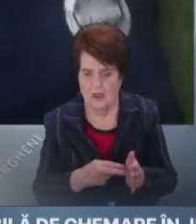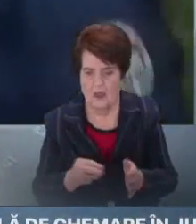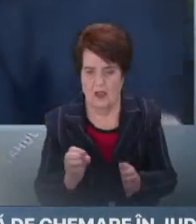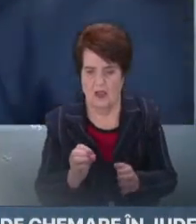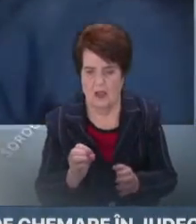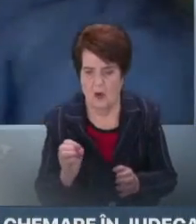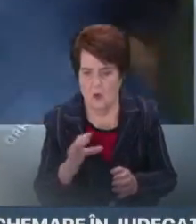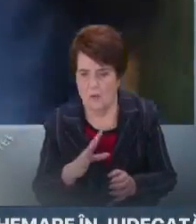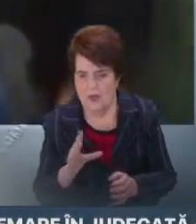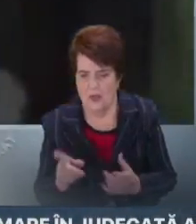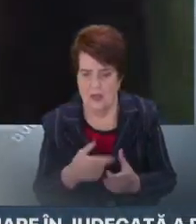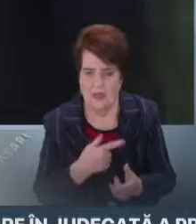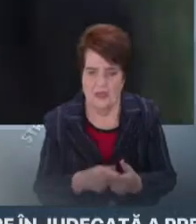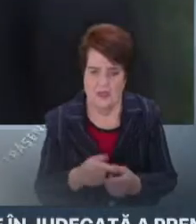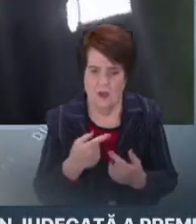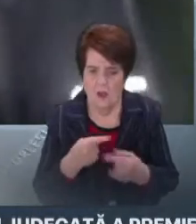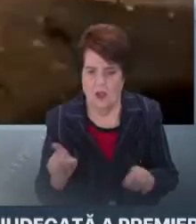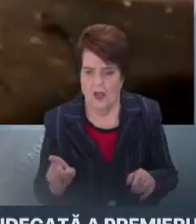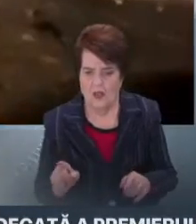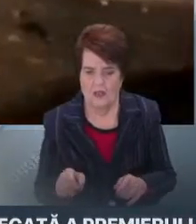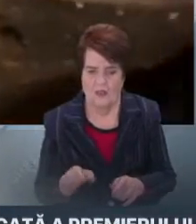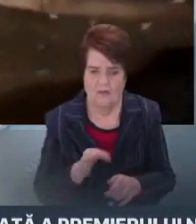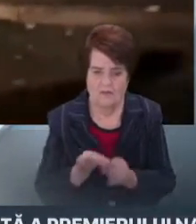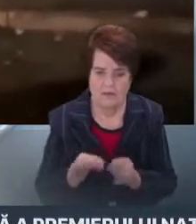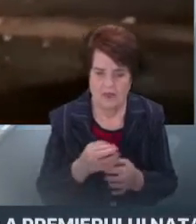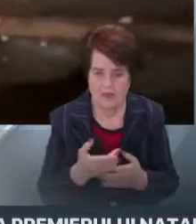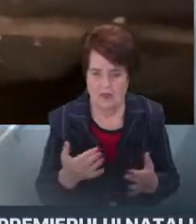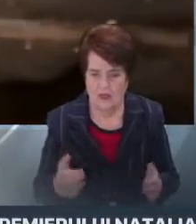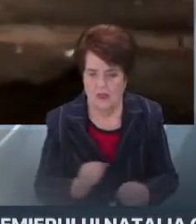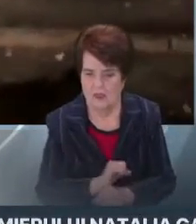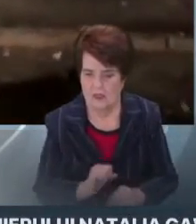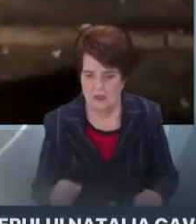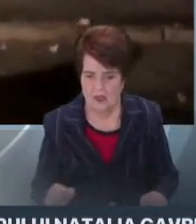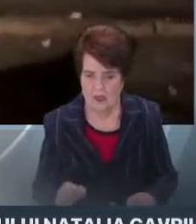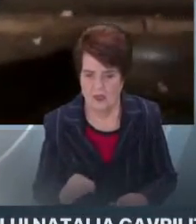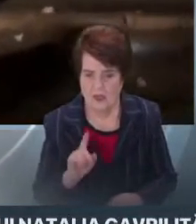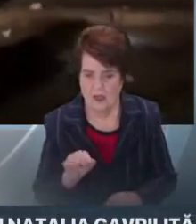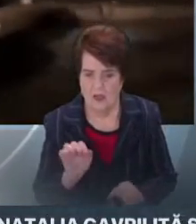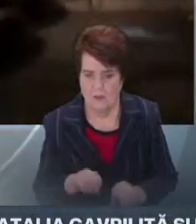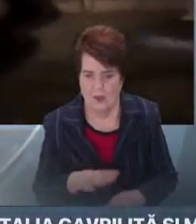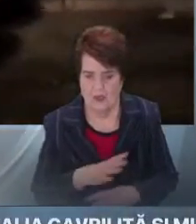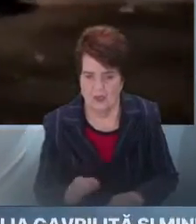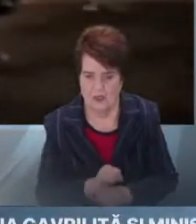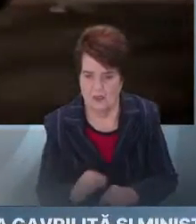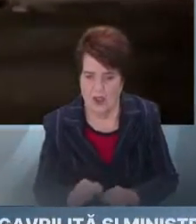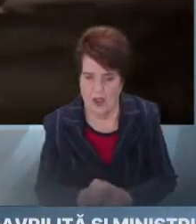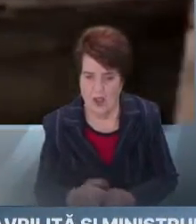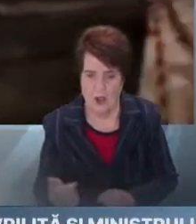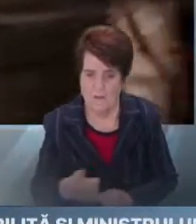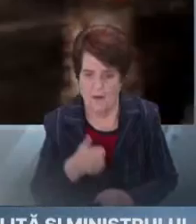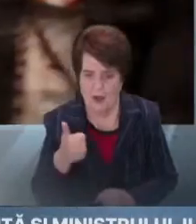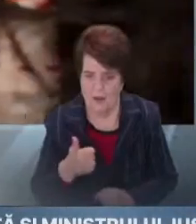careva surse care ar putea duce la deflagrație. Deci este prima